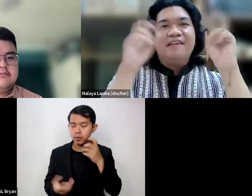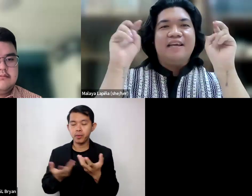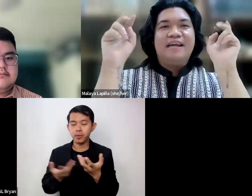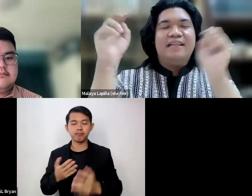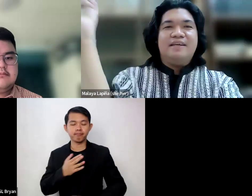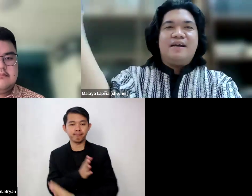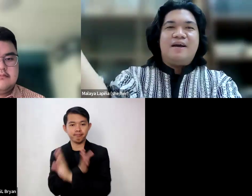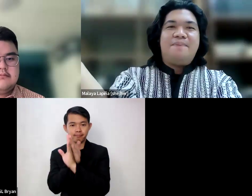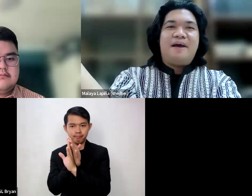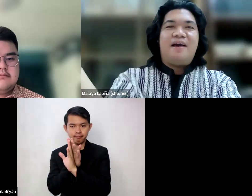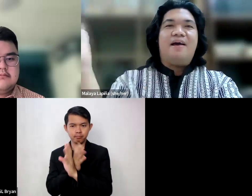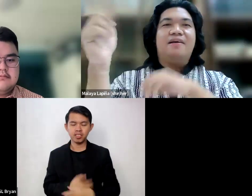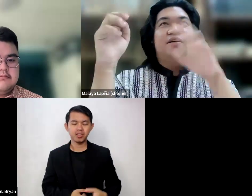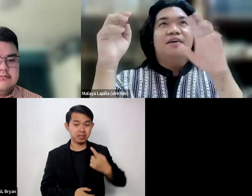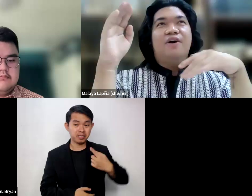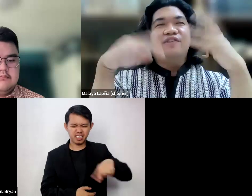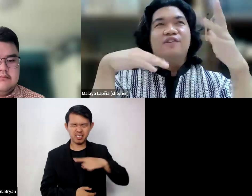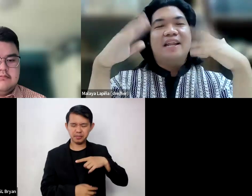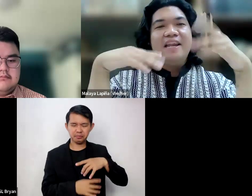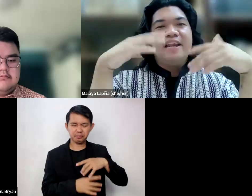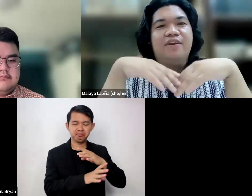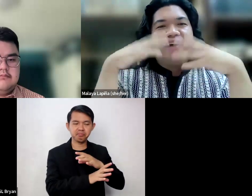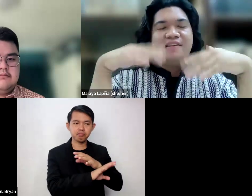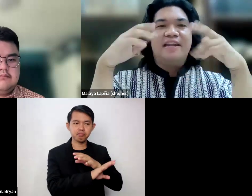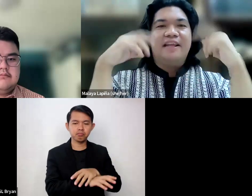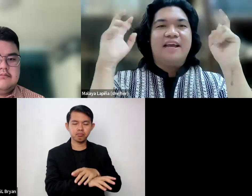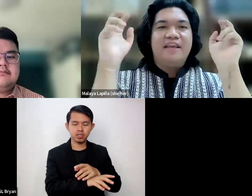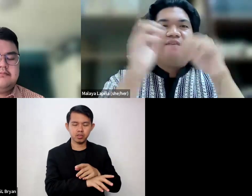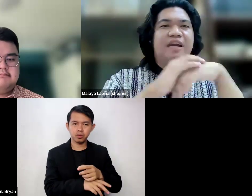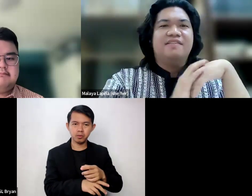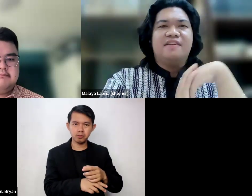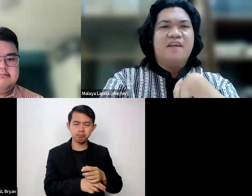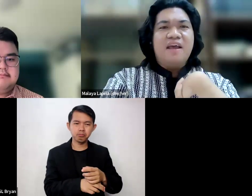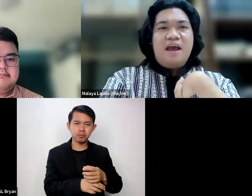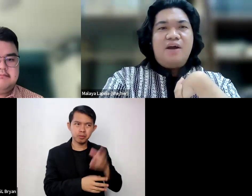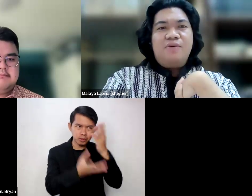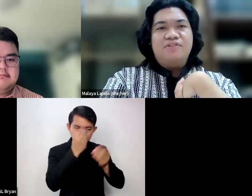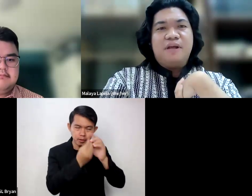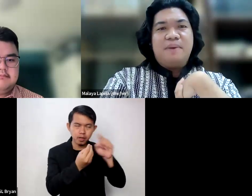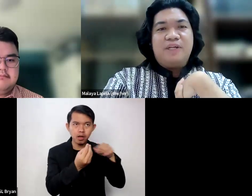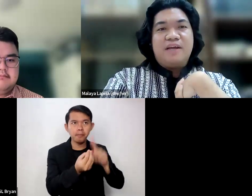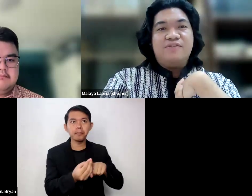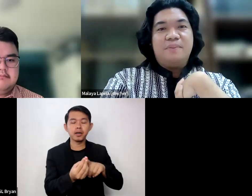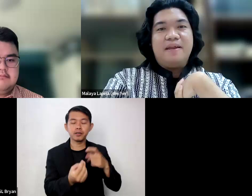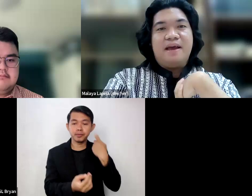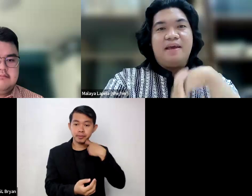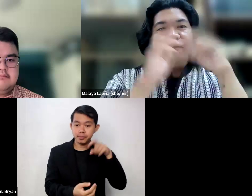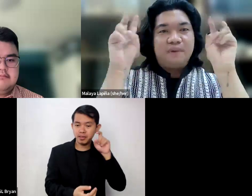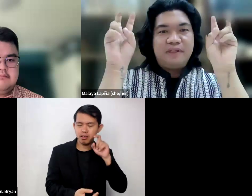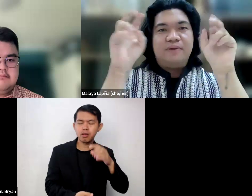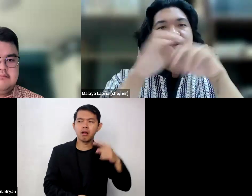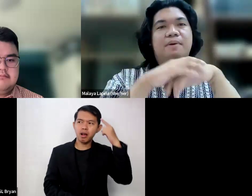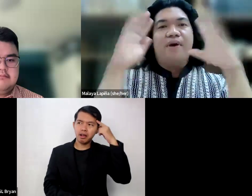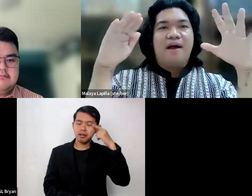sa nakasanayan nating or sa mga naririnig, yung nakasanayan nating idea of transness, ang gusto ng mga trans women